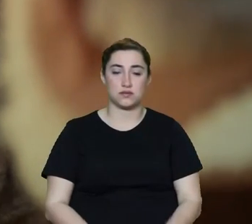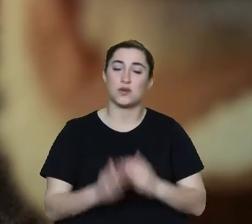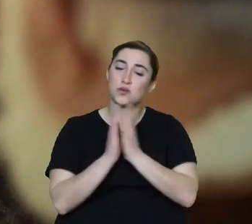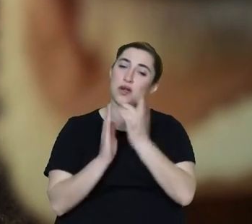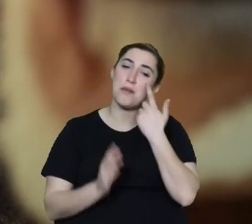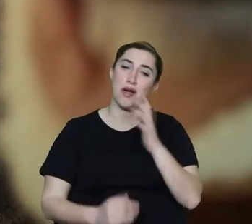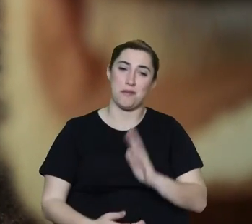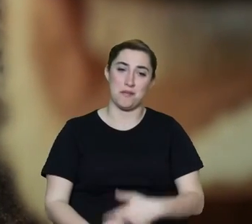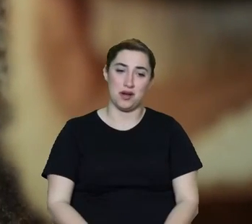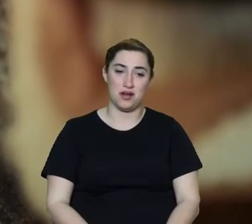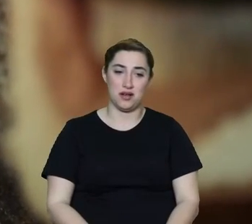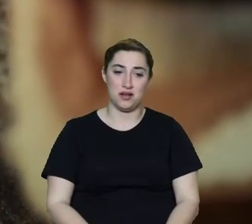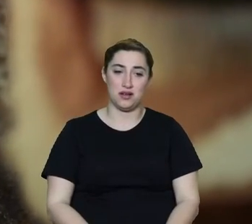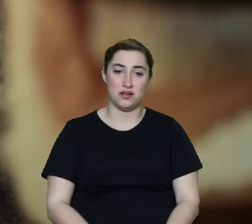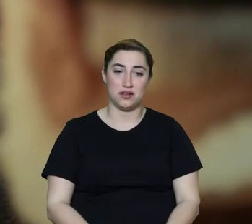Kusura bakma.